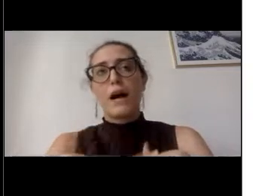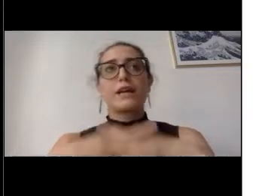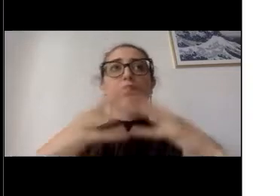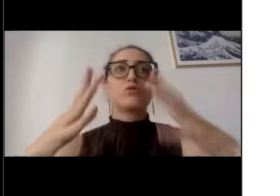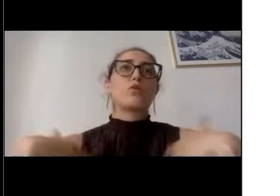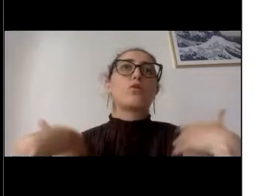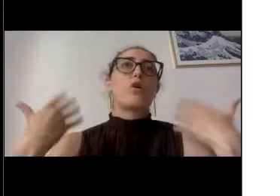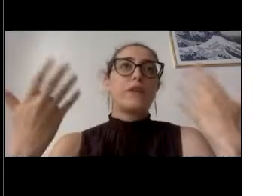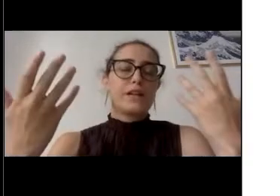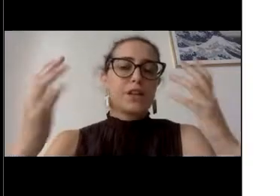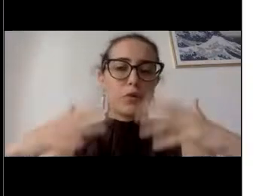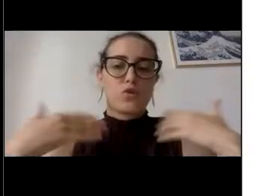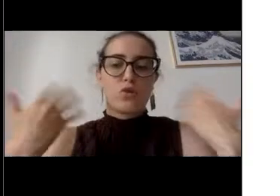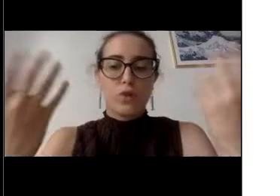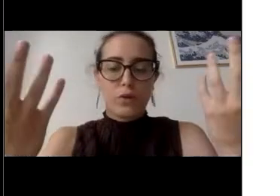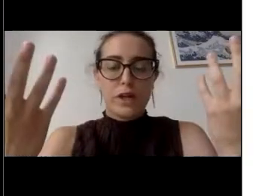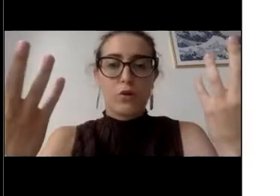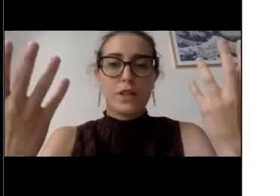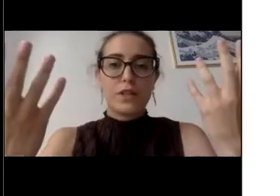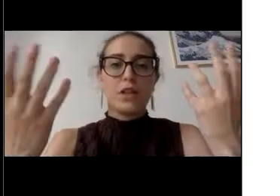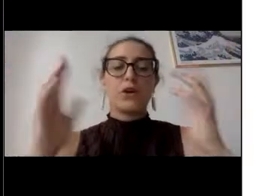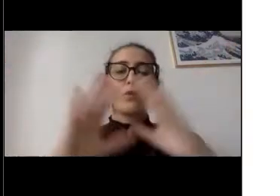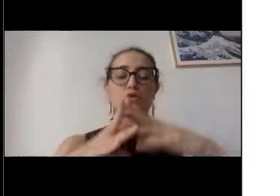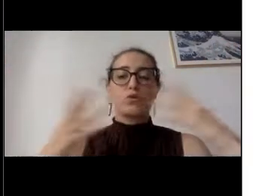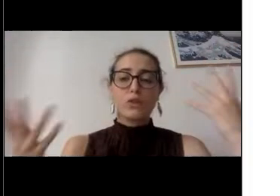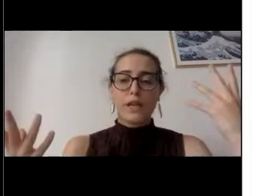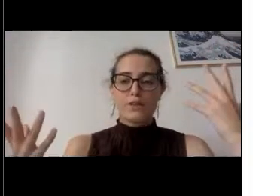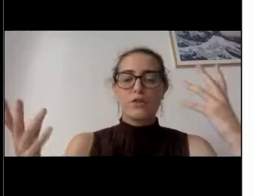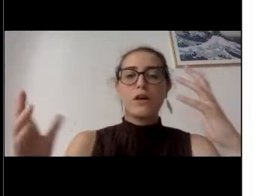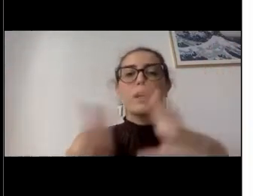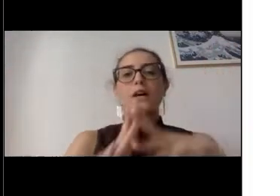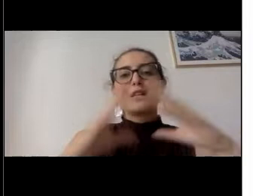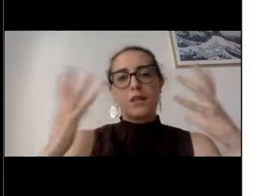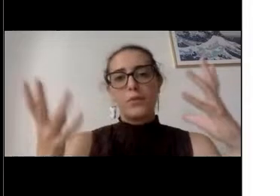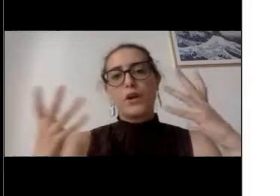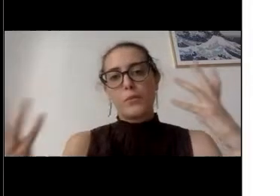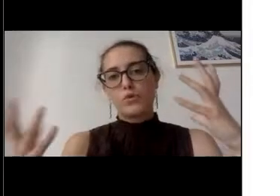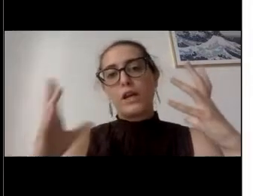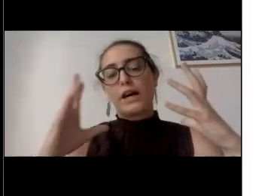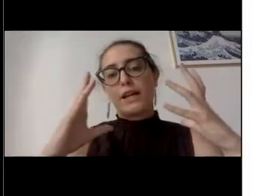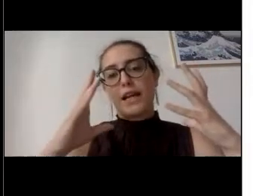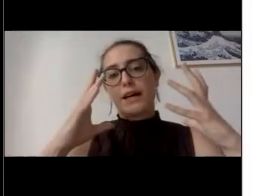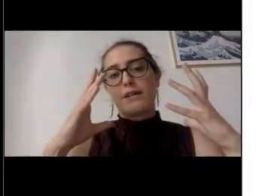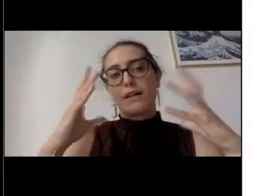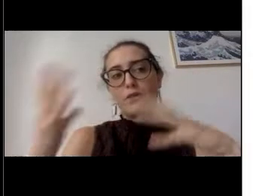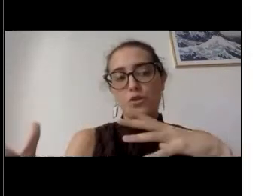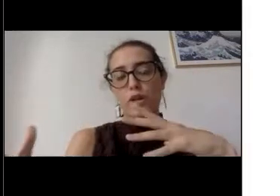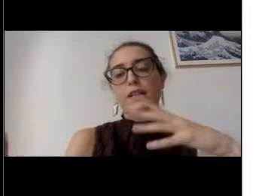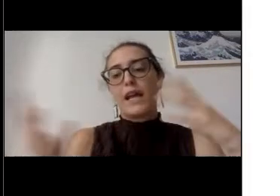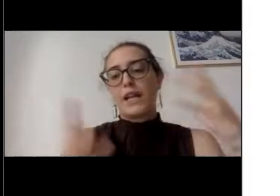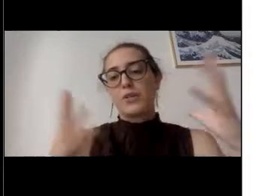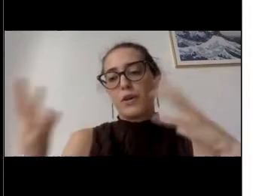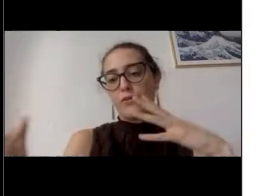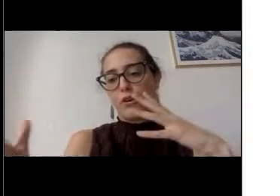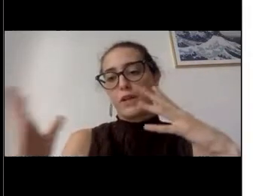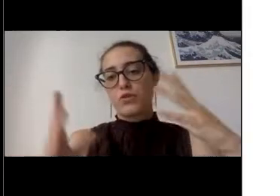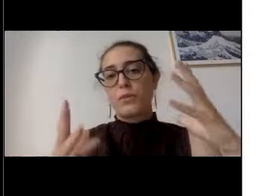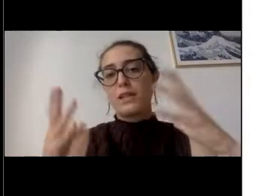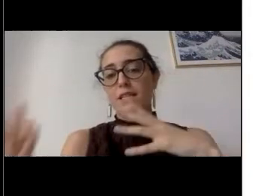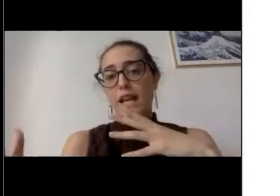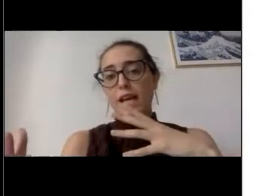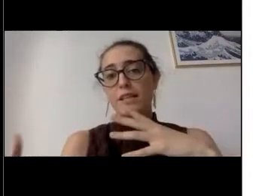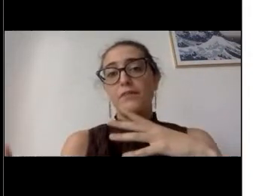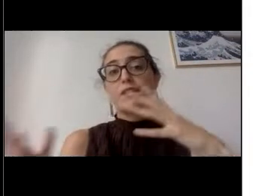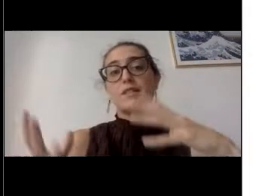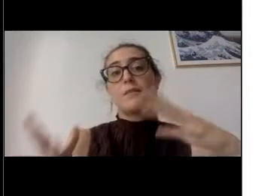europea ma anche introdurre nuove leggi che possono aiutare l'obiettivo in questo contesto si pone appunto la revisione dell'energy performance